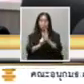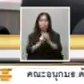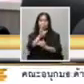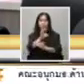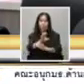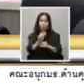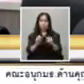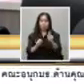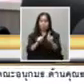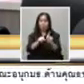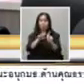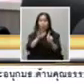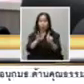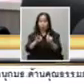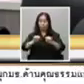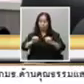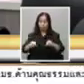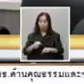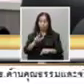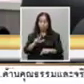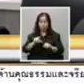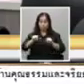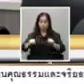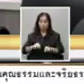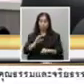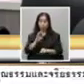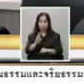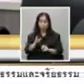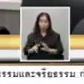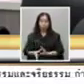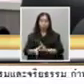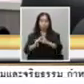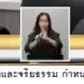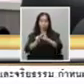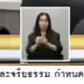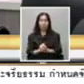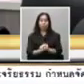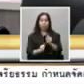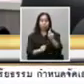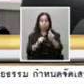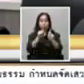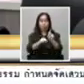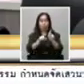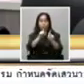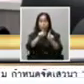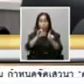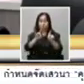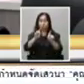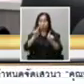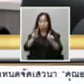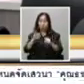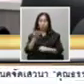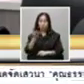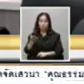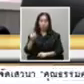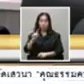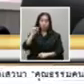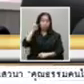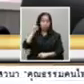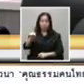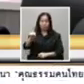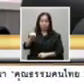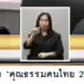ข้อที่9ประกอบวงเล็บ3วงเล็บ6ใช้ข้อที่182ขอให้สั่งให้พลตำรวจเอกเ